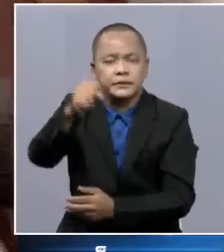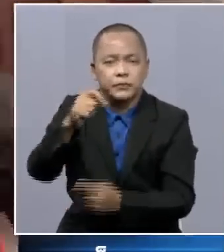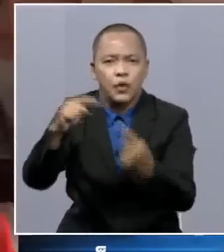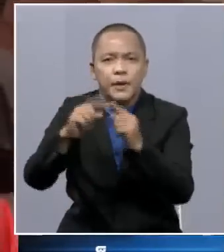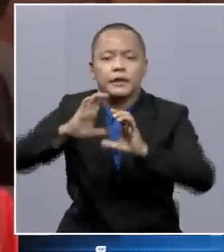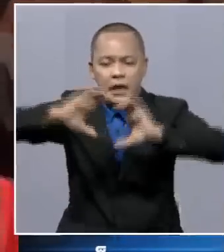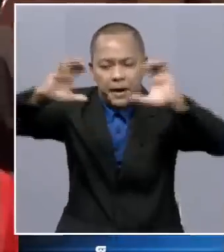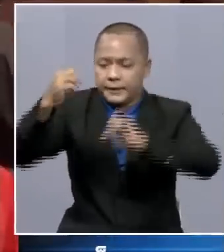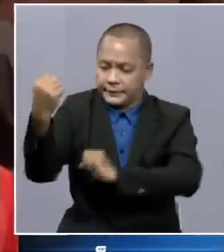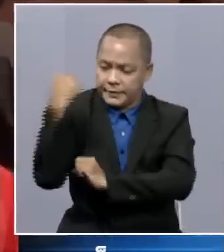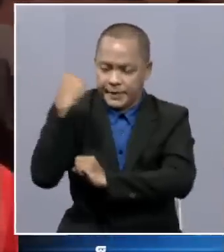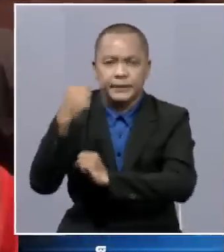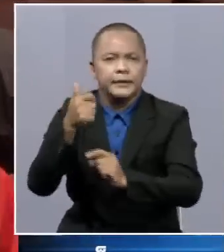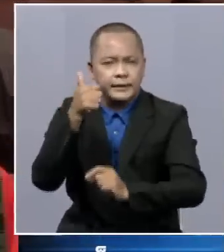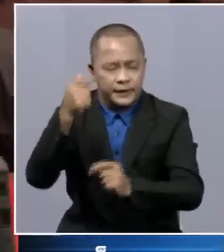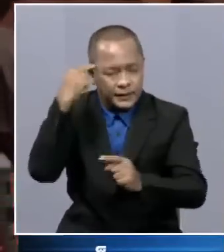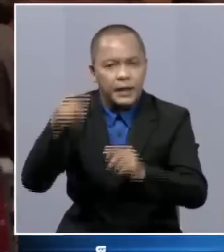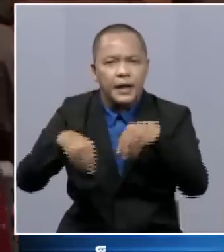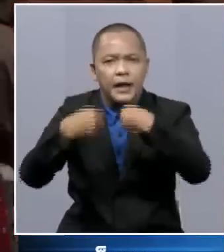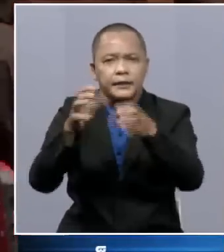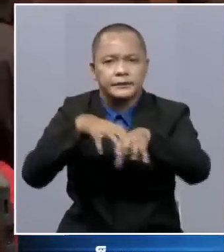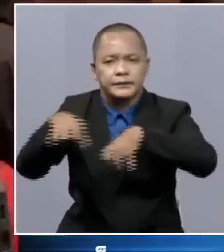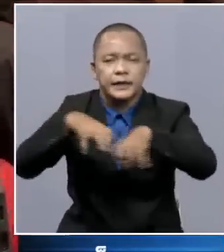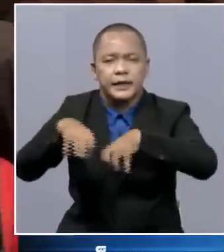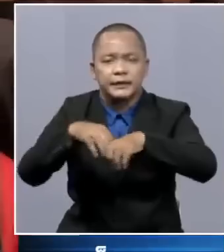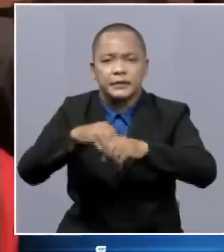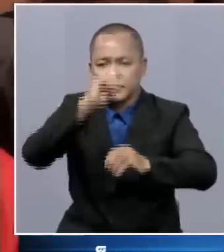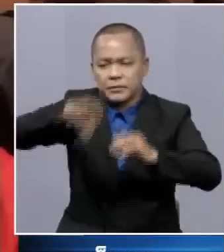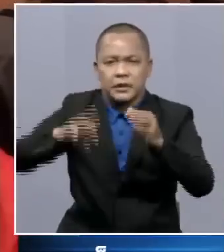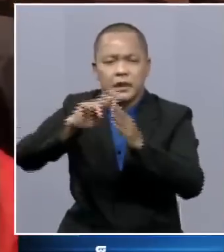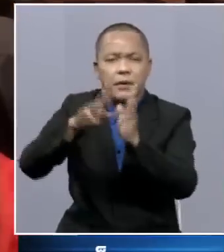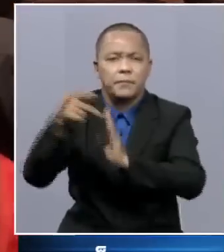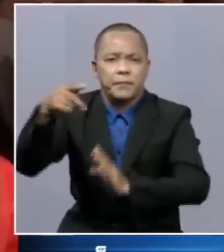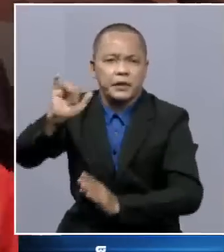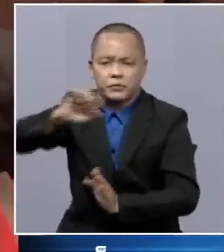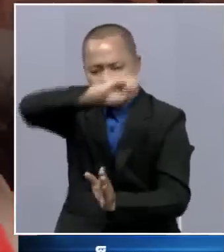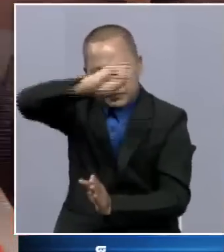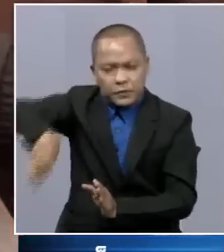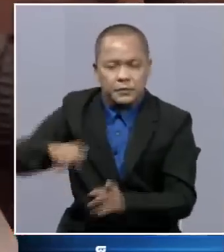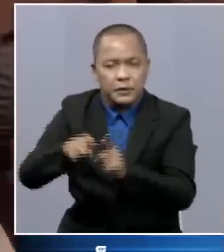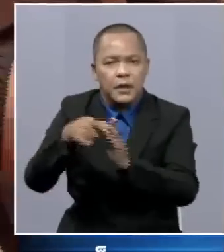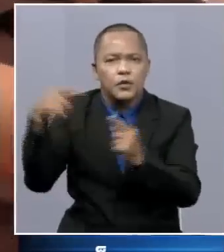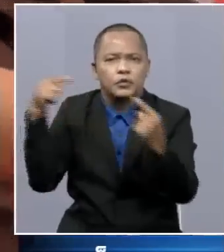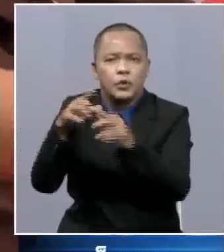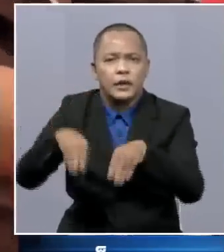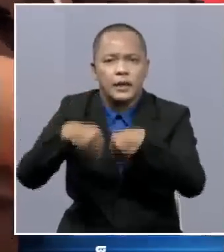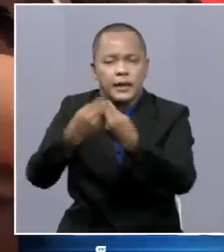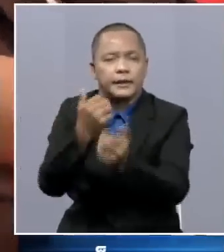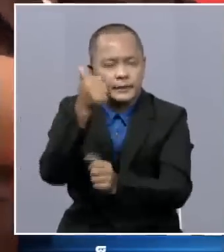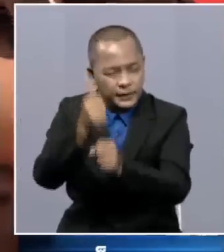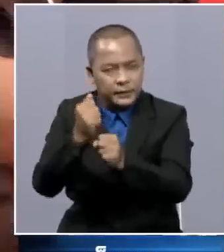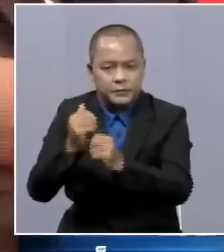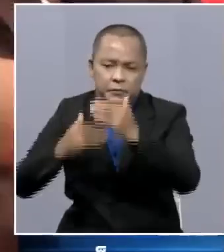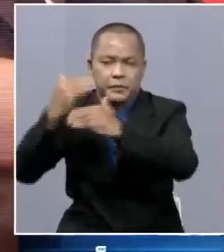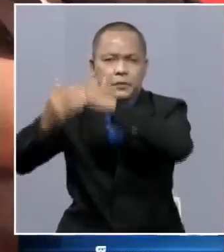จะเป็นรัฐบาลที่เข้มแข็งแข็งแรงสามารถที่จะกำจัดระบอบประยุทธ์ให้ออกไปได้ซึ่งก็เป็นเป้าหมายที่วางเอาไว้เราจะต้อง